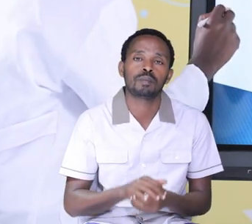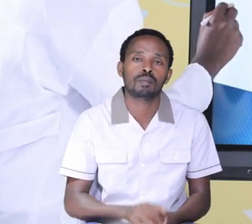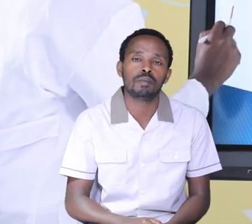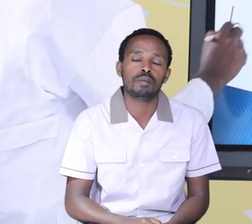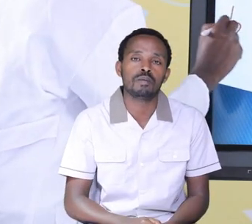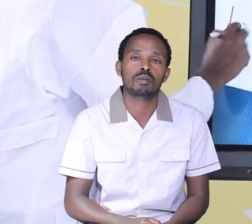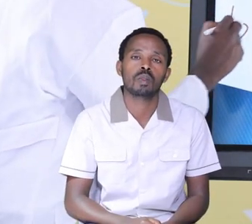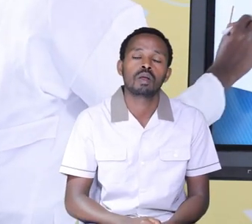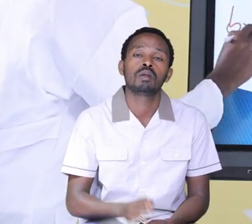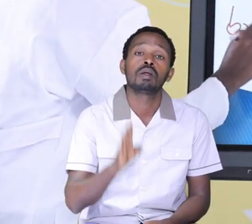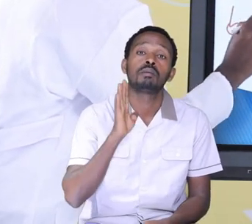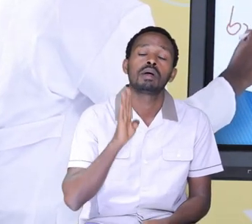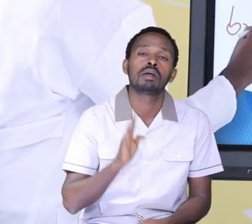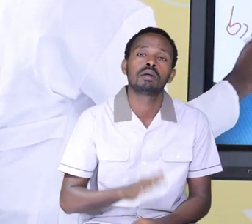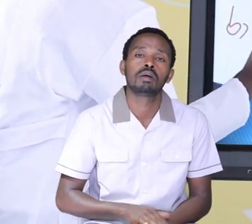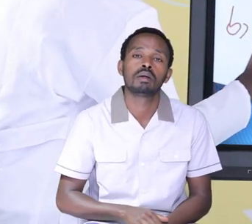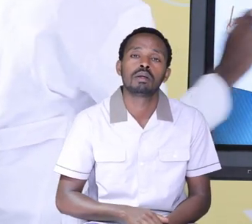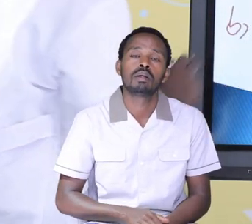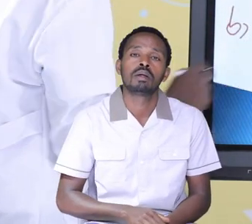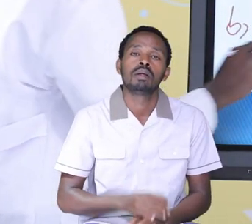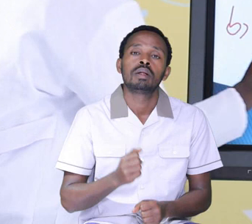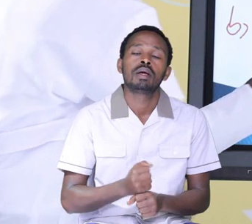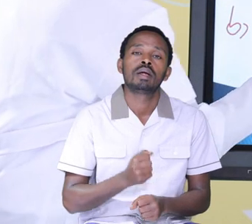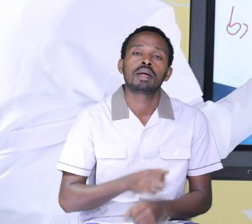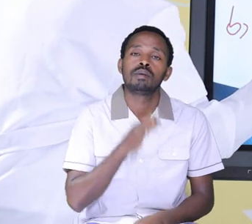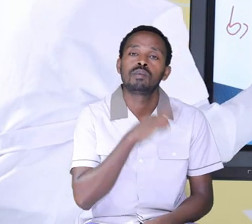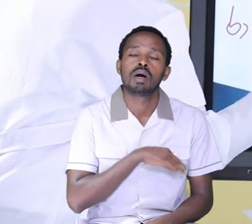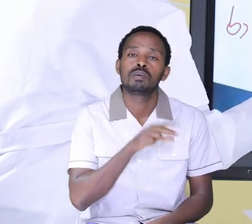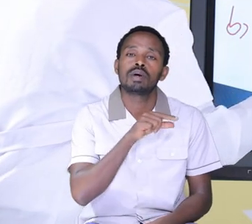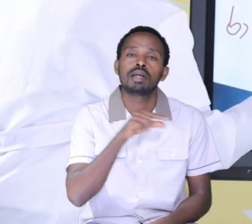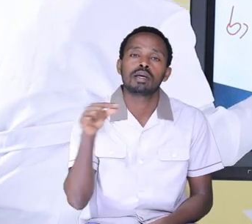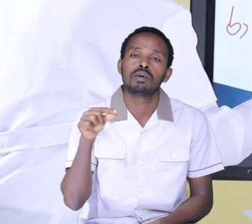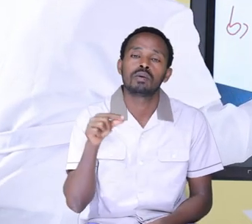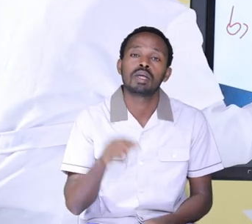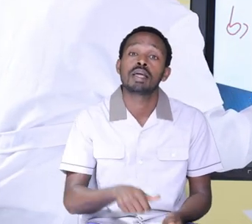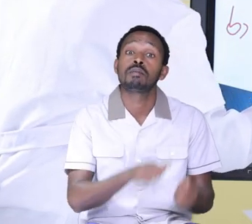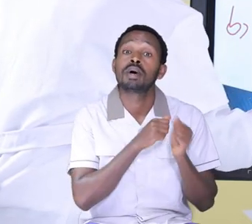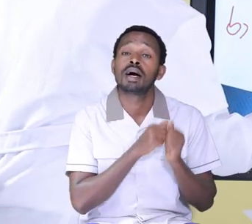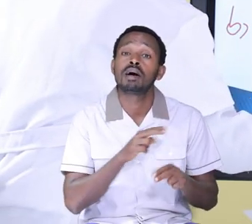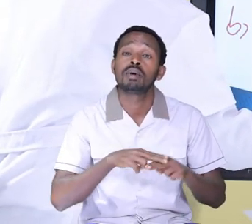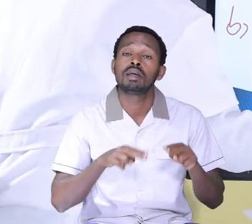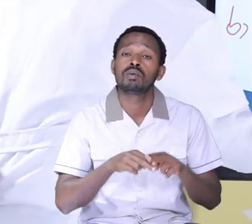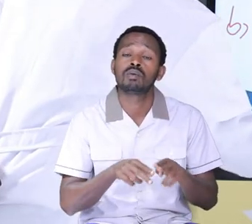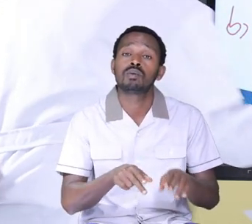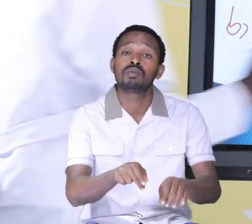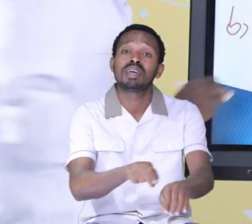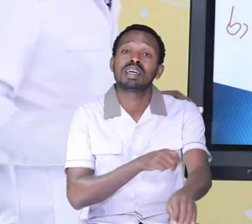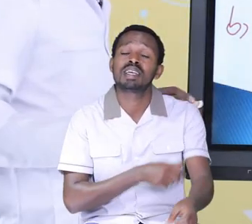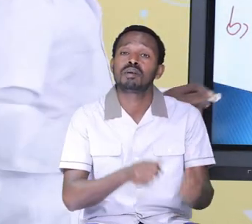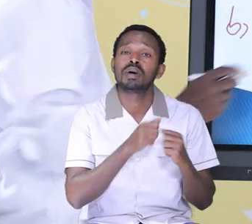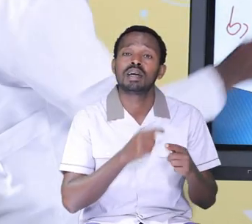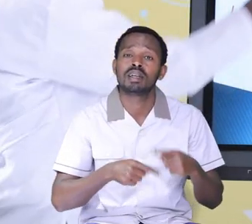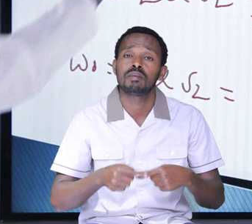Akkasumas ba'aa gubbaarra kan jiru dalagaan bu'aa walqixa ba'aa baay'isuu fageenya ba'aan